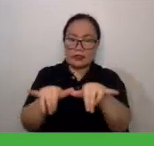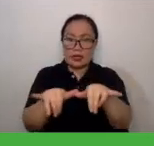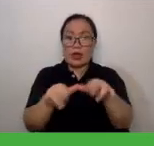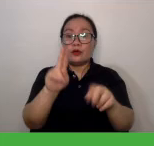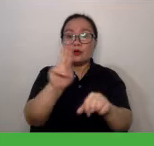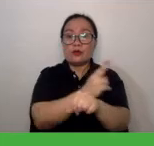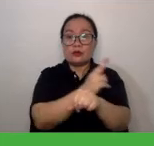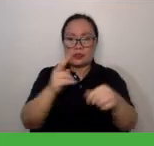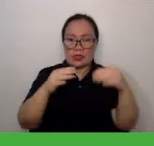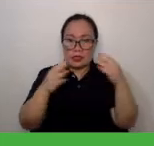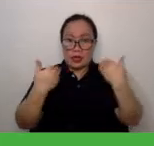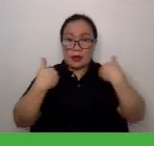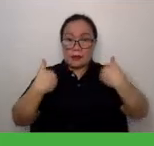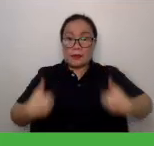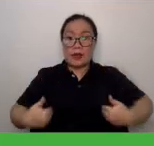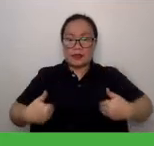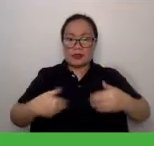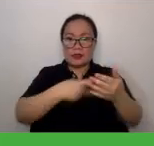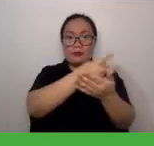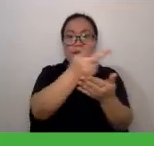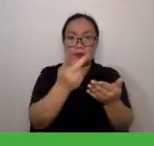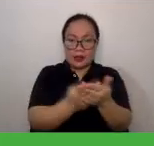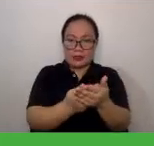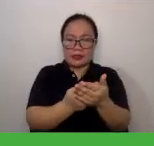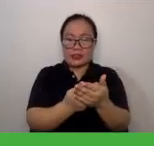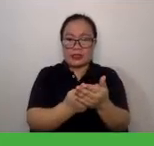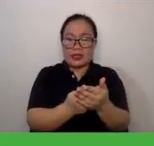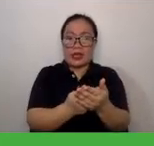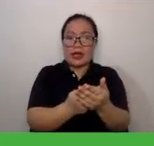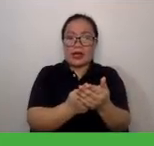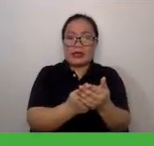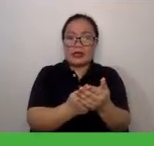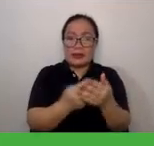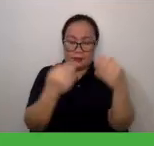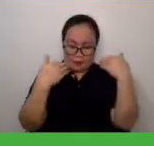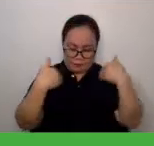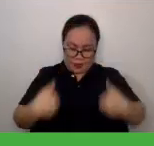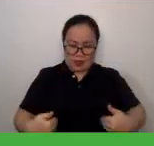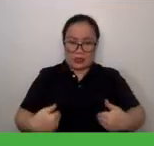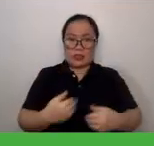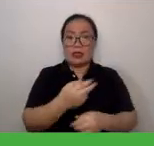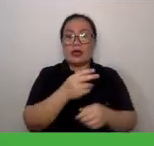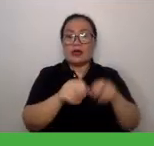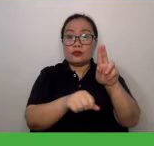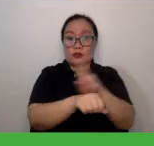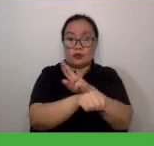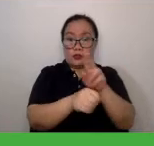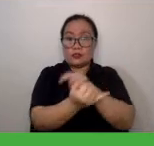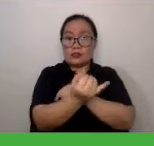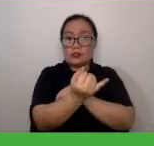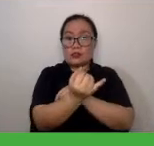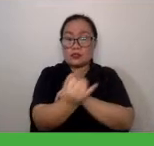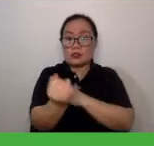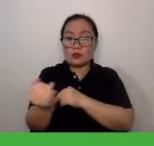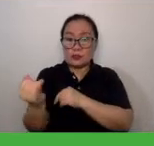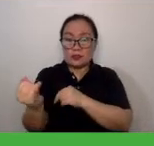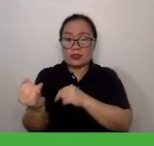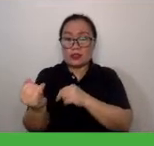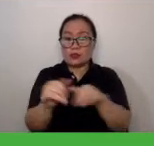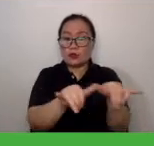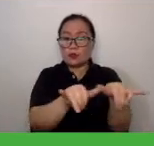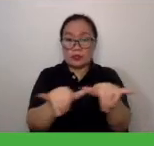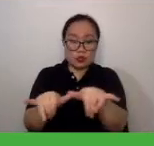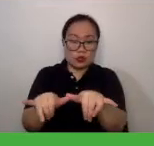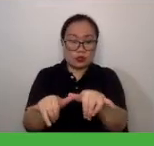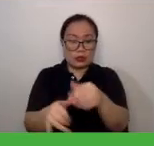using body parts. So the human body serves as their instrument o yung ginagamit nila para masukat ang mga